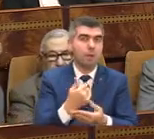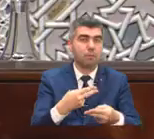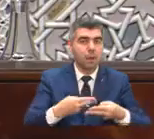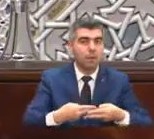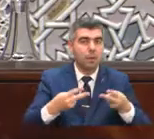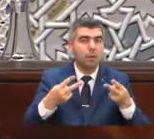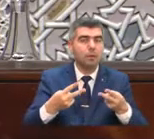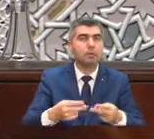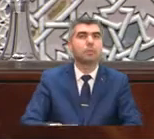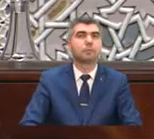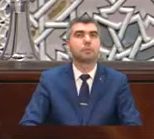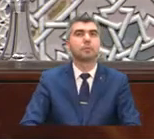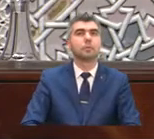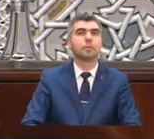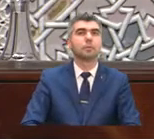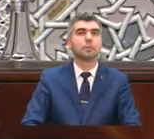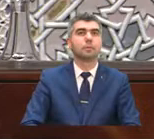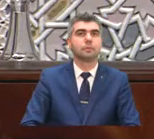نائب.